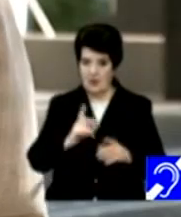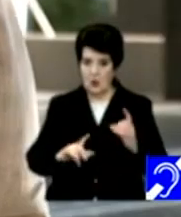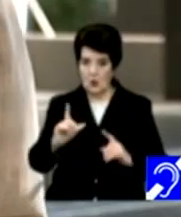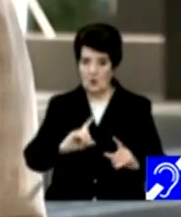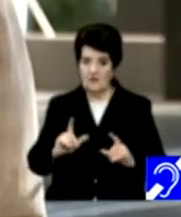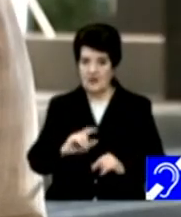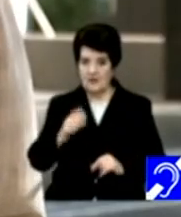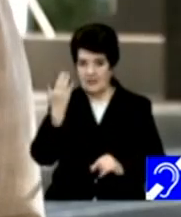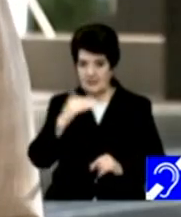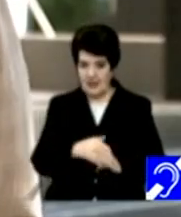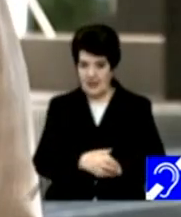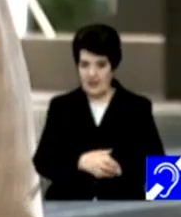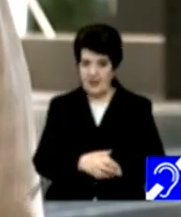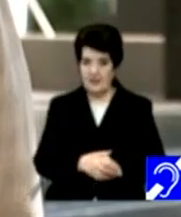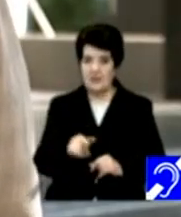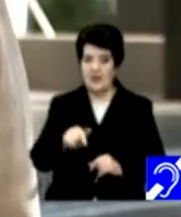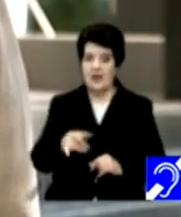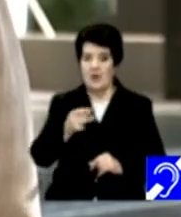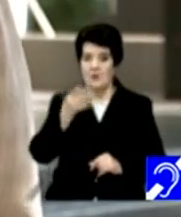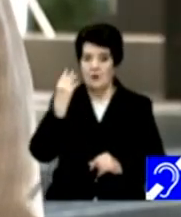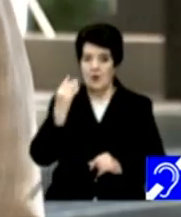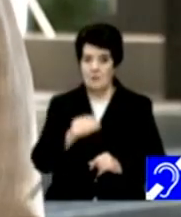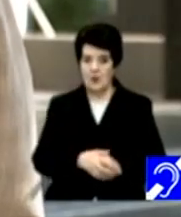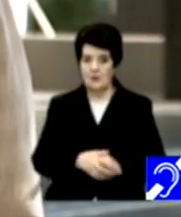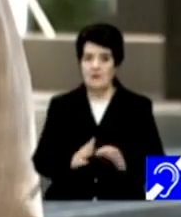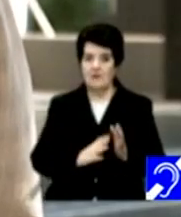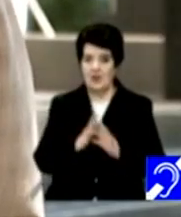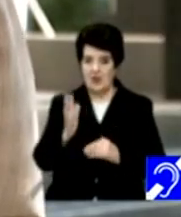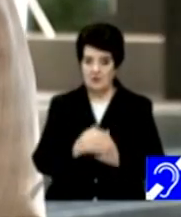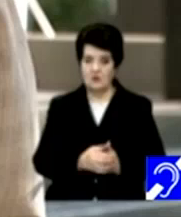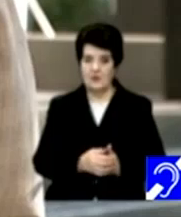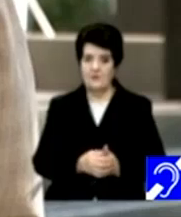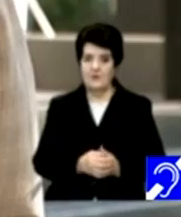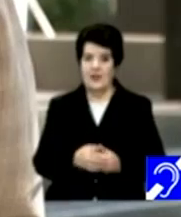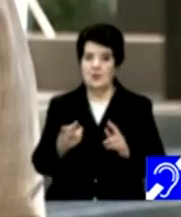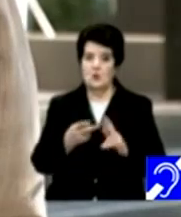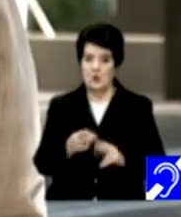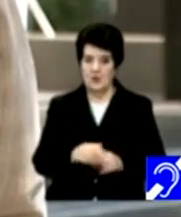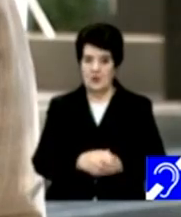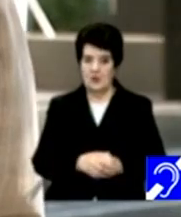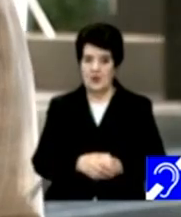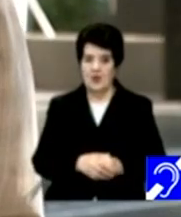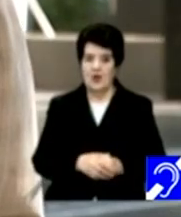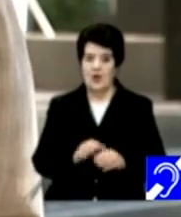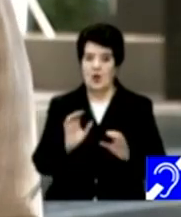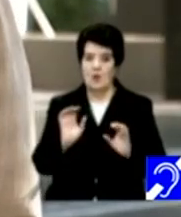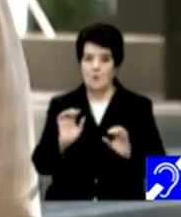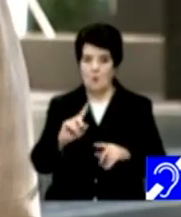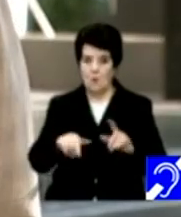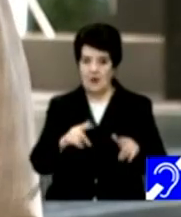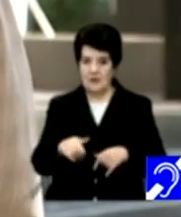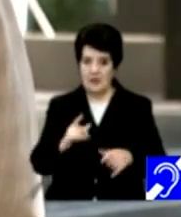universitățile străine, evident că reputația Republicii Moldova va crește. A doi, mobilitatea